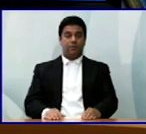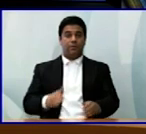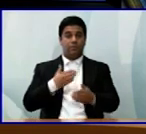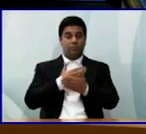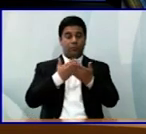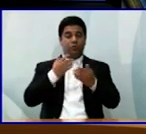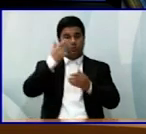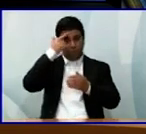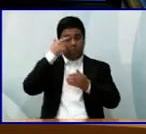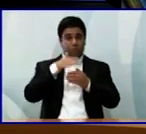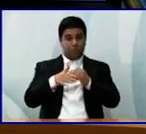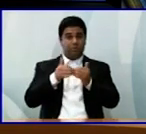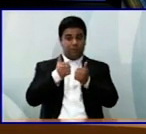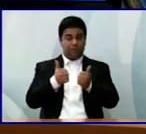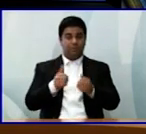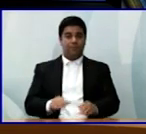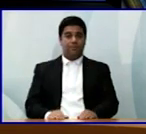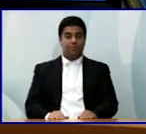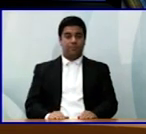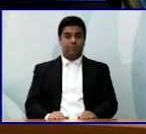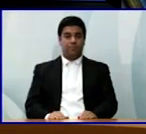Menimcha tushunarli bo'lyapti.